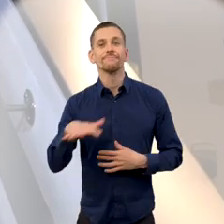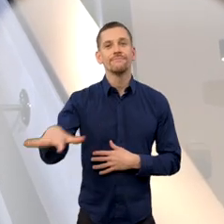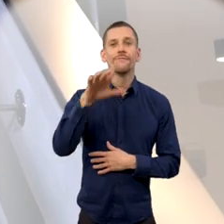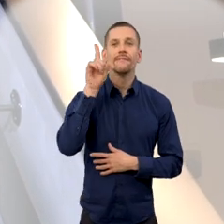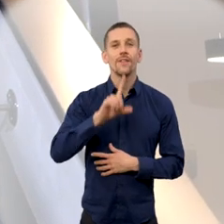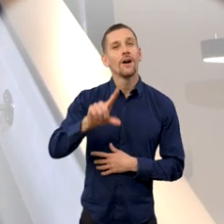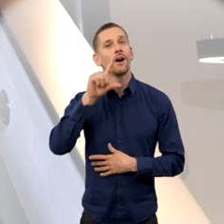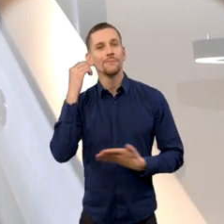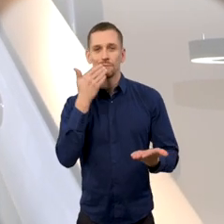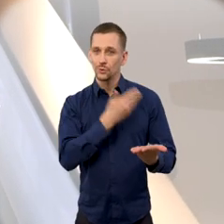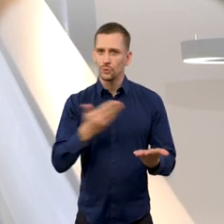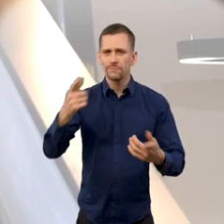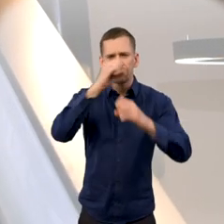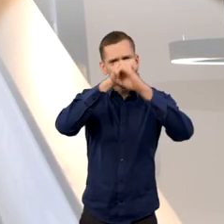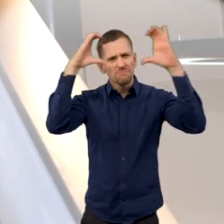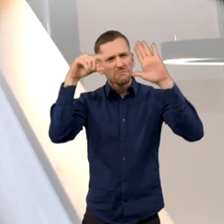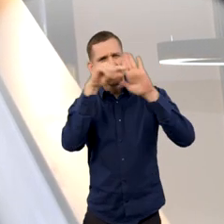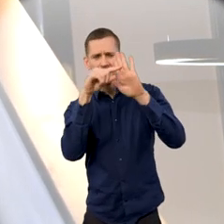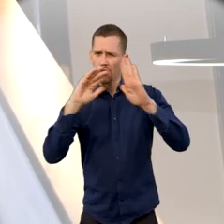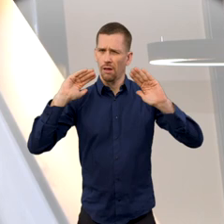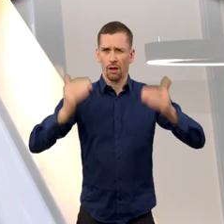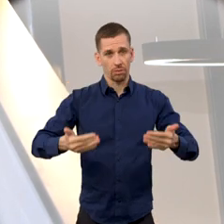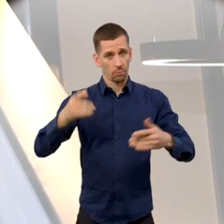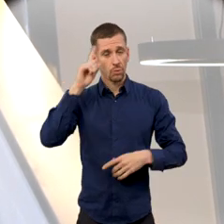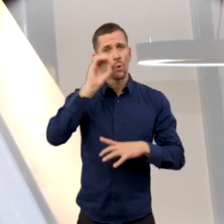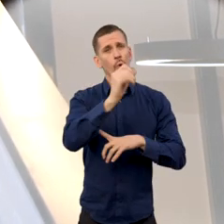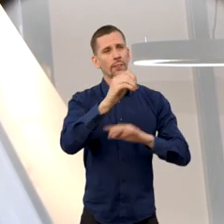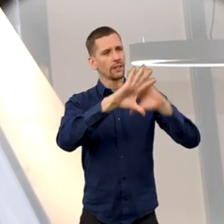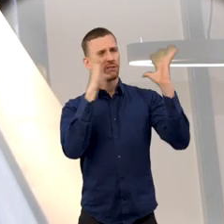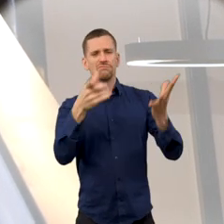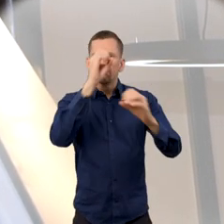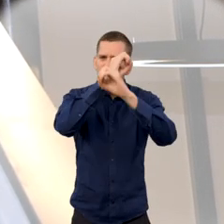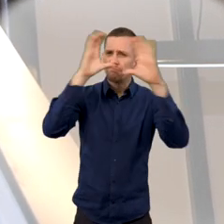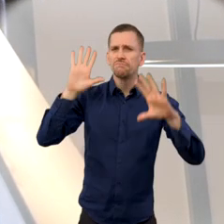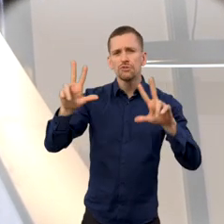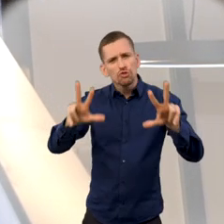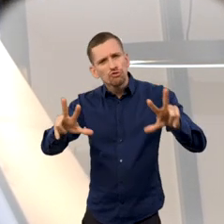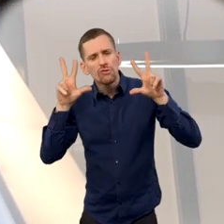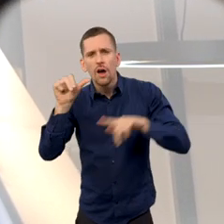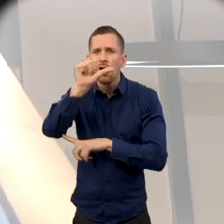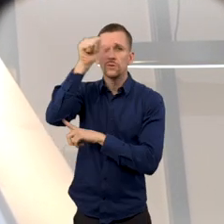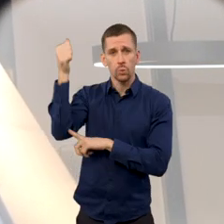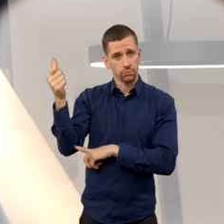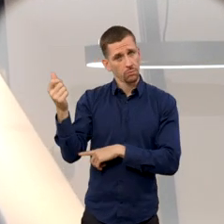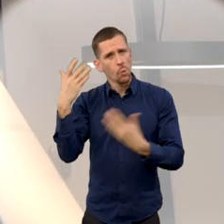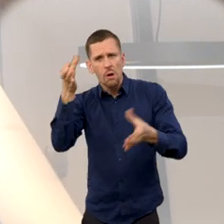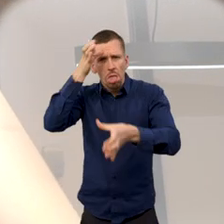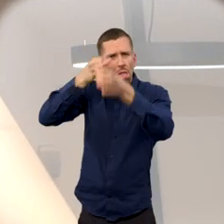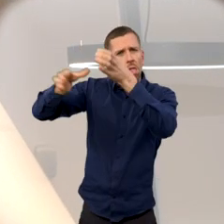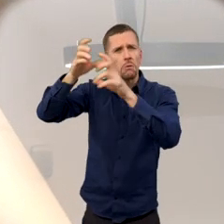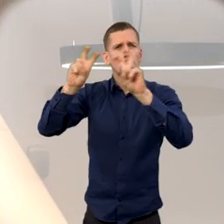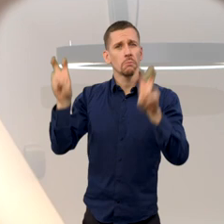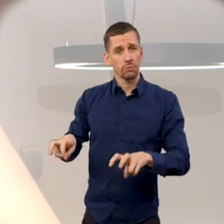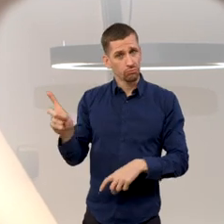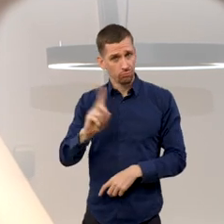Bonjour à toutes et à tous. Halte aux idées reçues. Non, pour travailler dans le numérique, il n'est pas nécessaire d'être un geek, un garçon ou bardé de diplômes. De